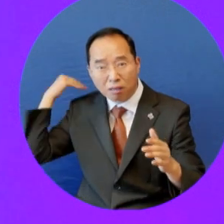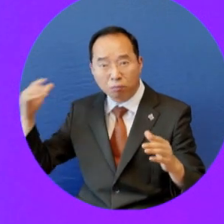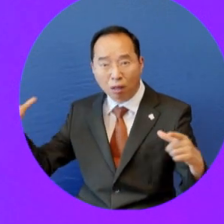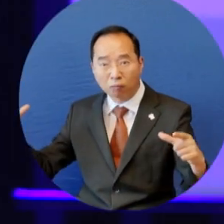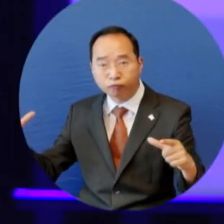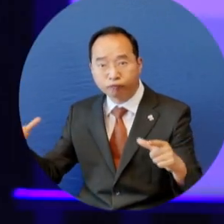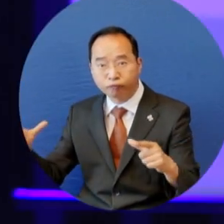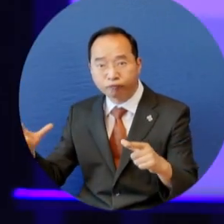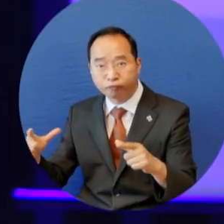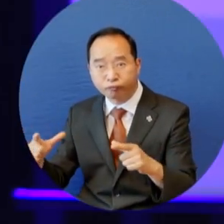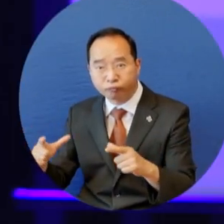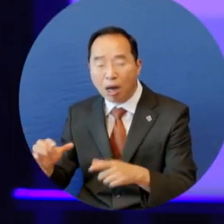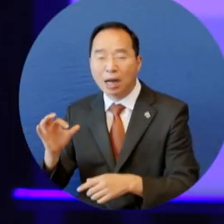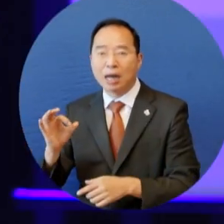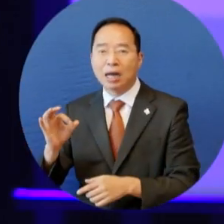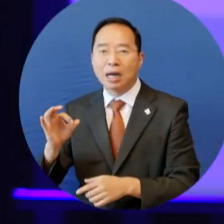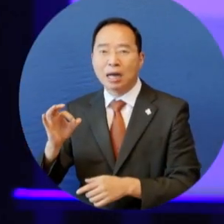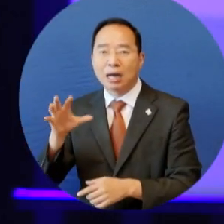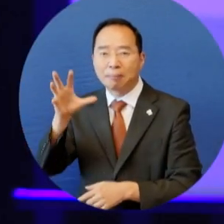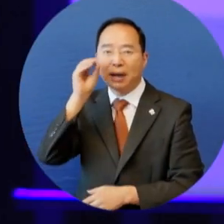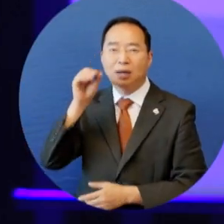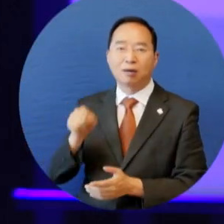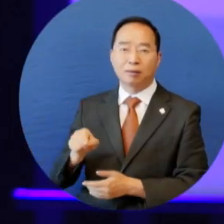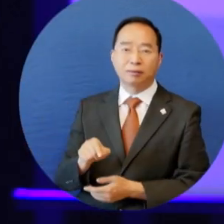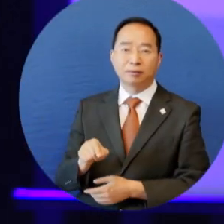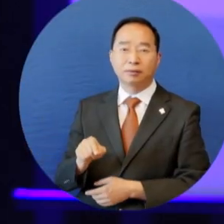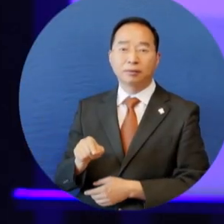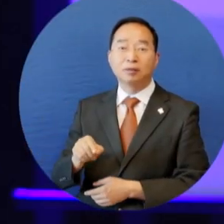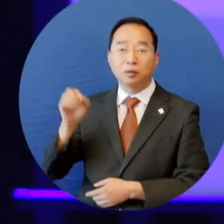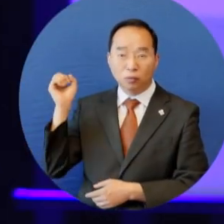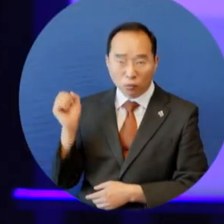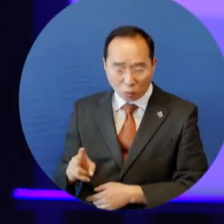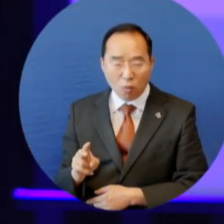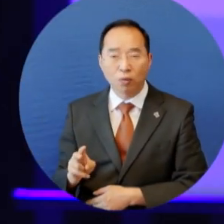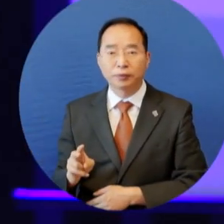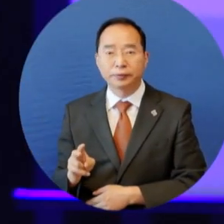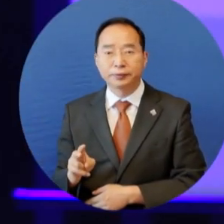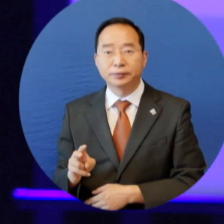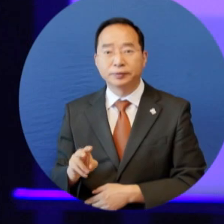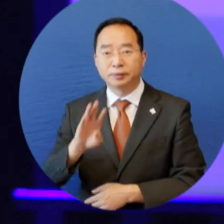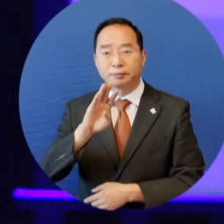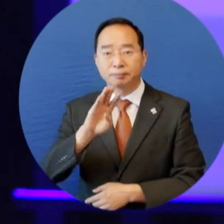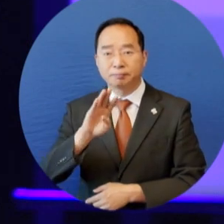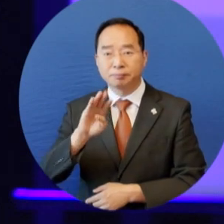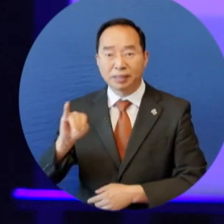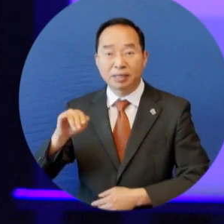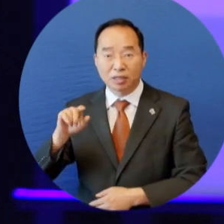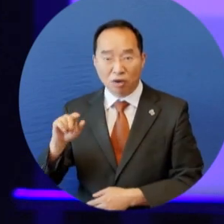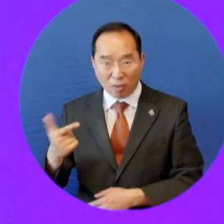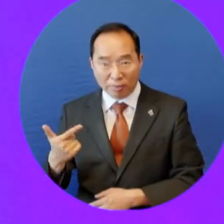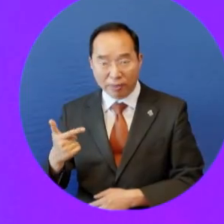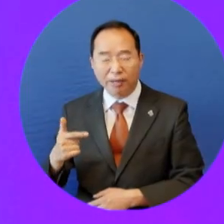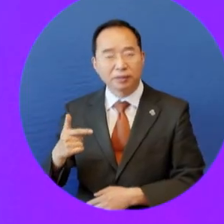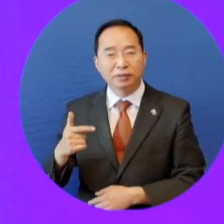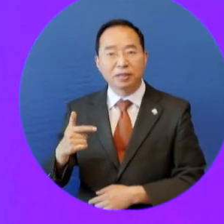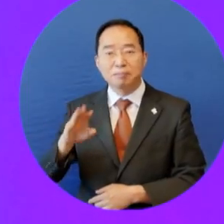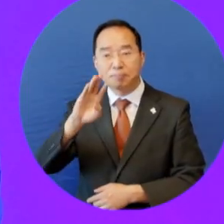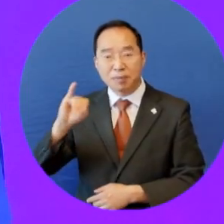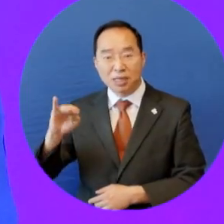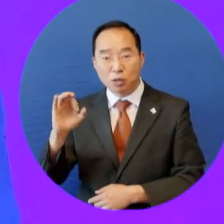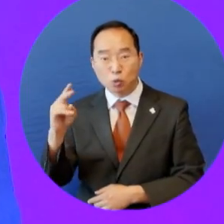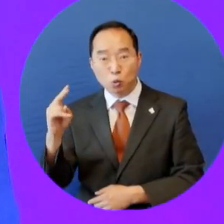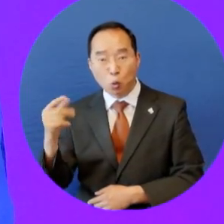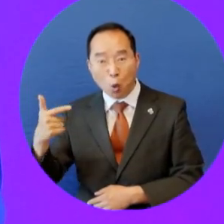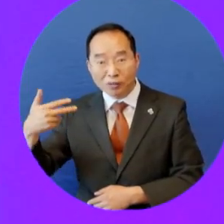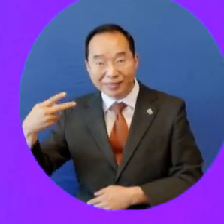되었습니다. 이 두 분의 영향뿐만 아니라 헐리우드의 섹시 아이콘인 비욘세도 비건입니다. 또 여러분들이